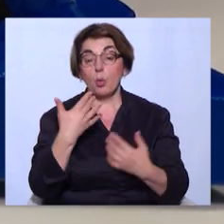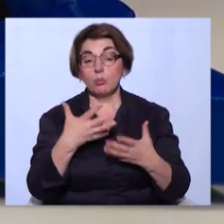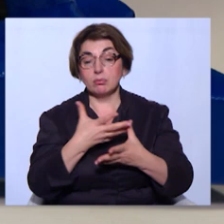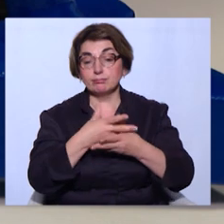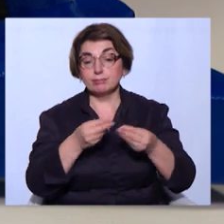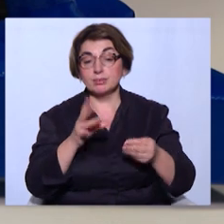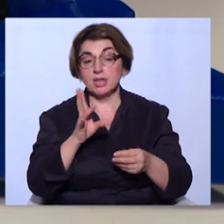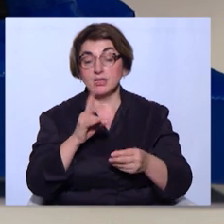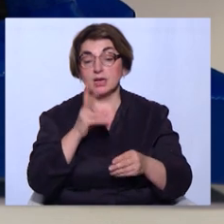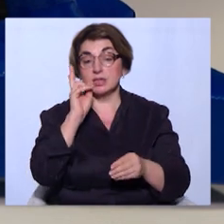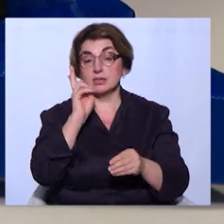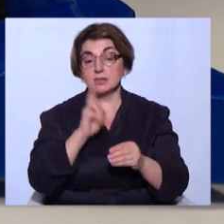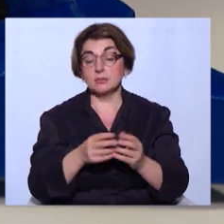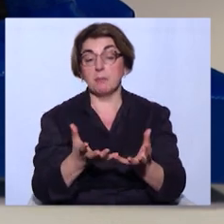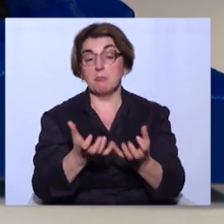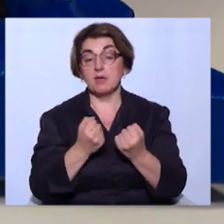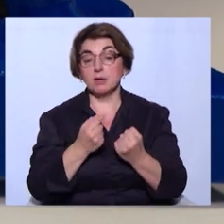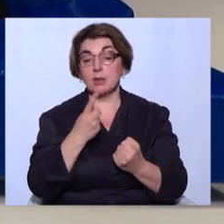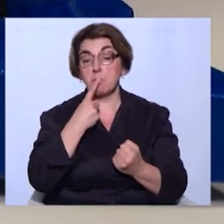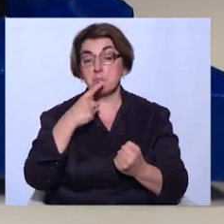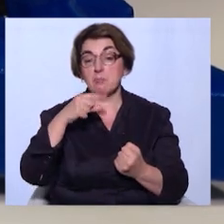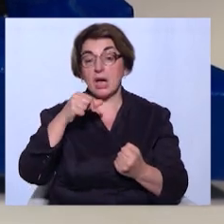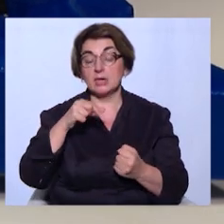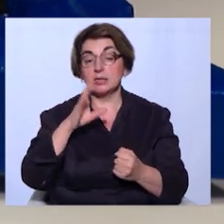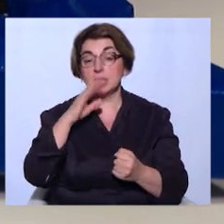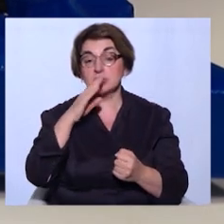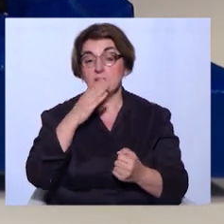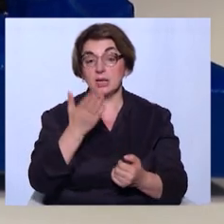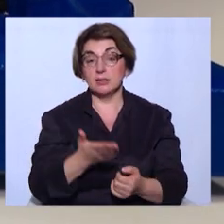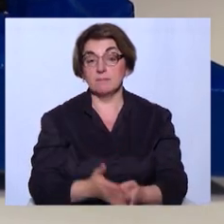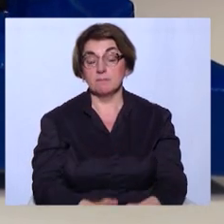მორჩა და მივიღეთ მარილი და წყალი.